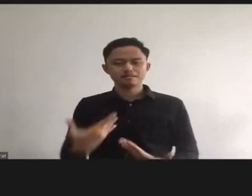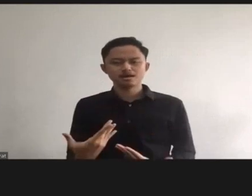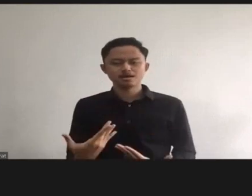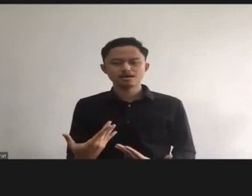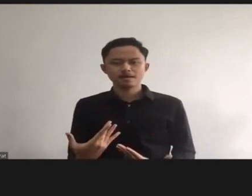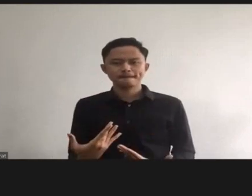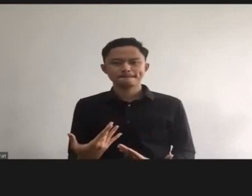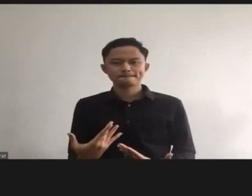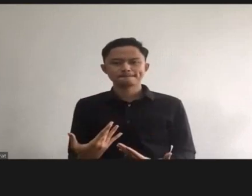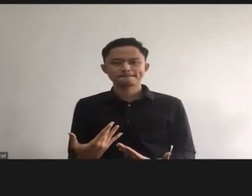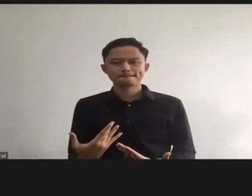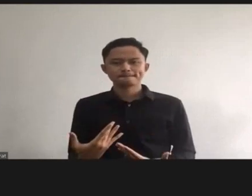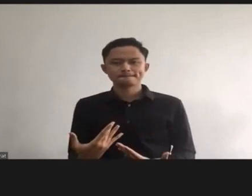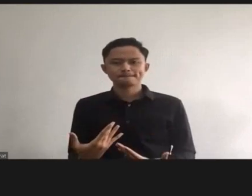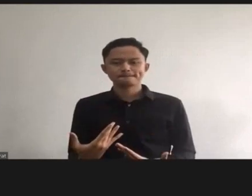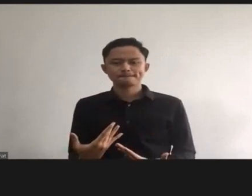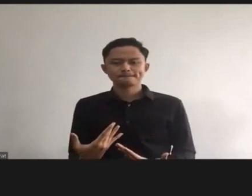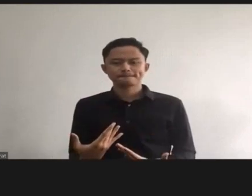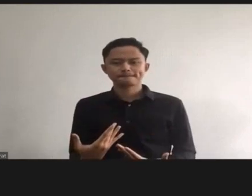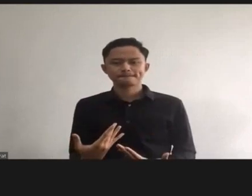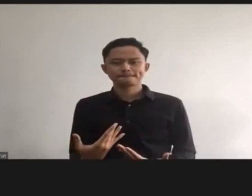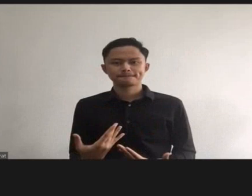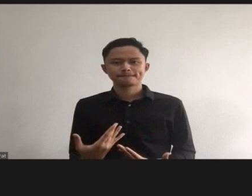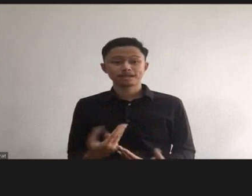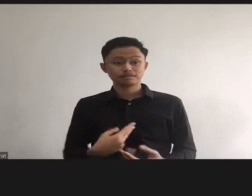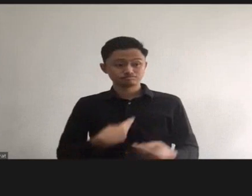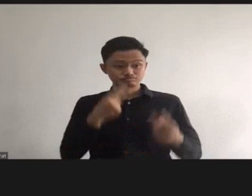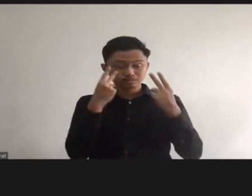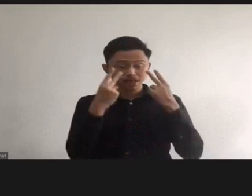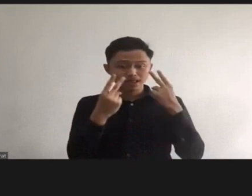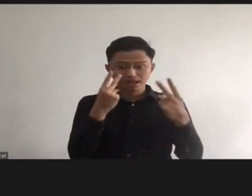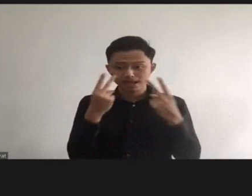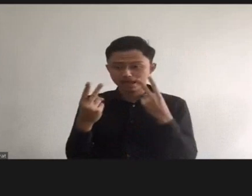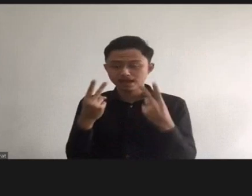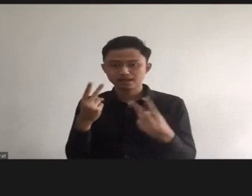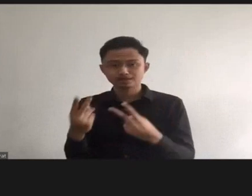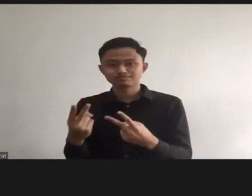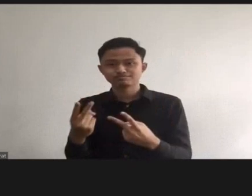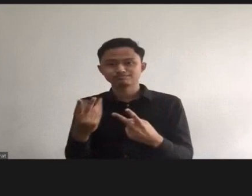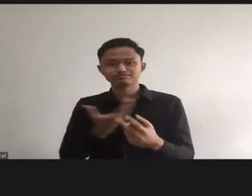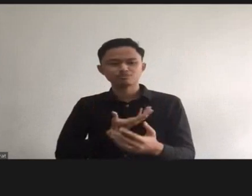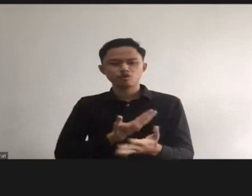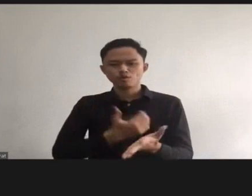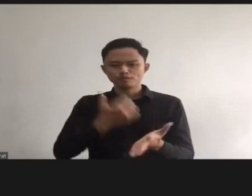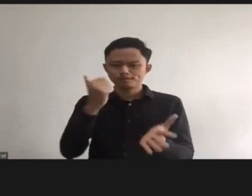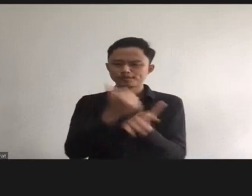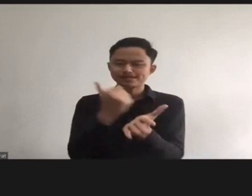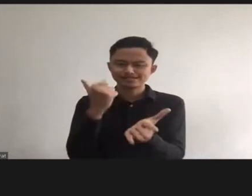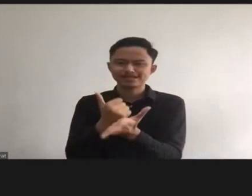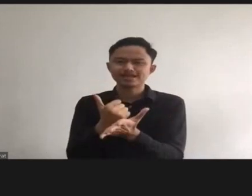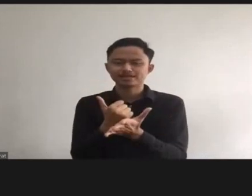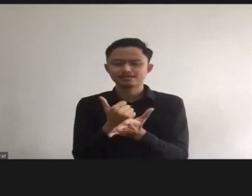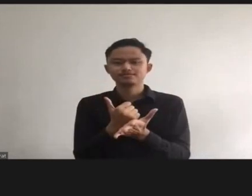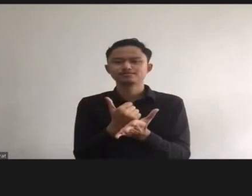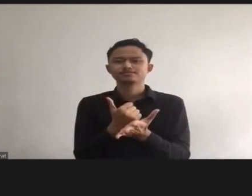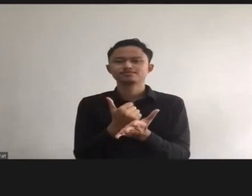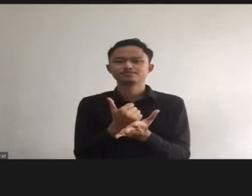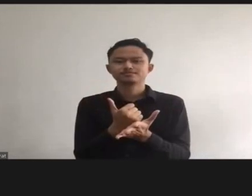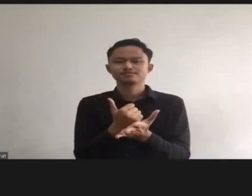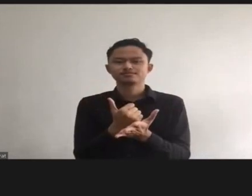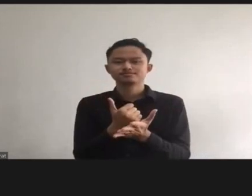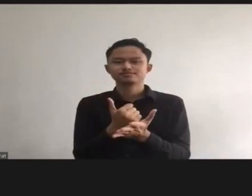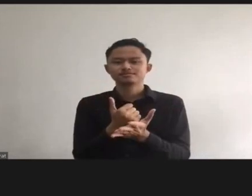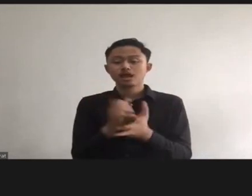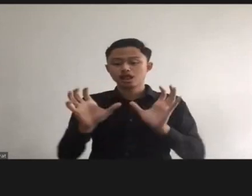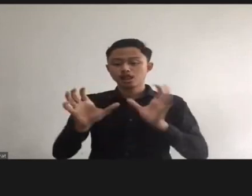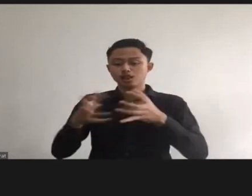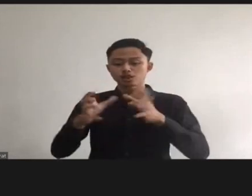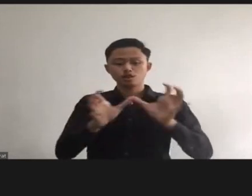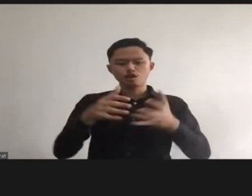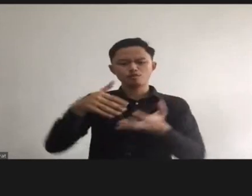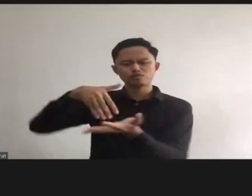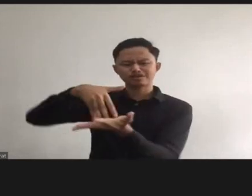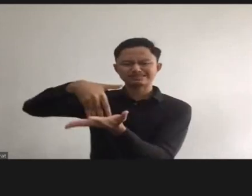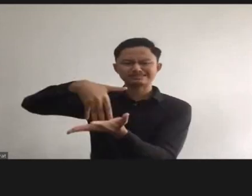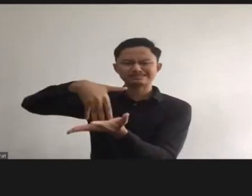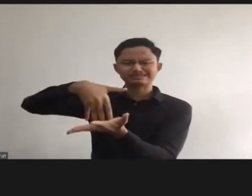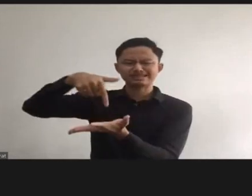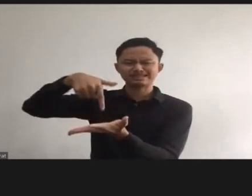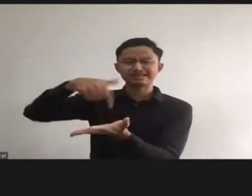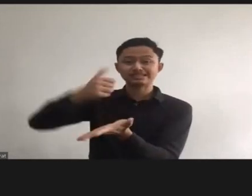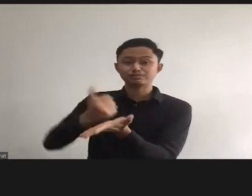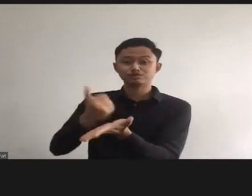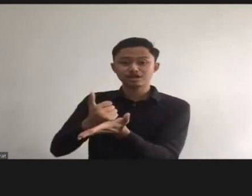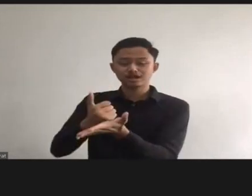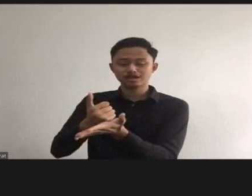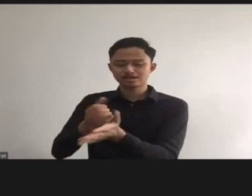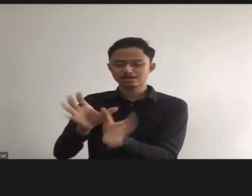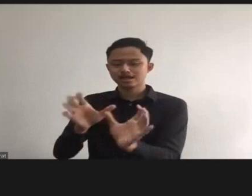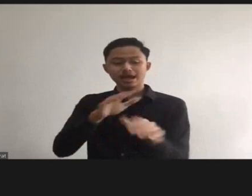bagaimana melihat dan memastikan bahwa kelompok rentan, ya tadinya memang anak-anak tidak termasuk dalam